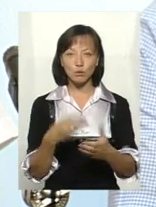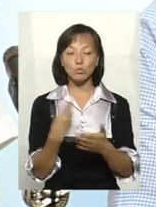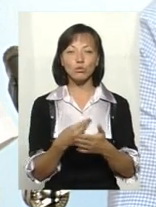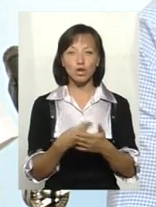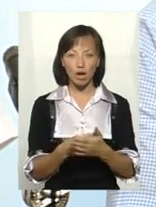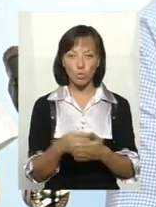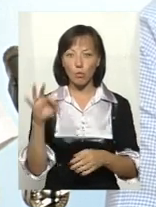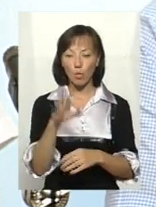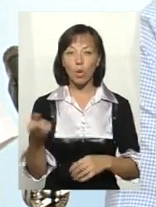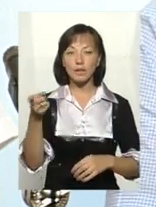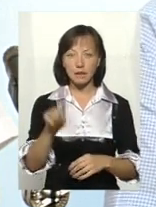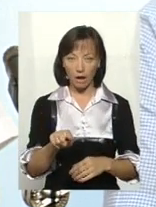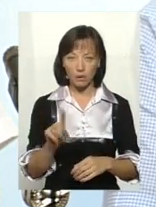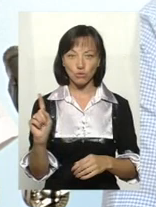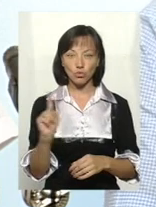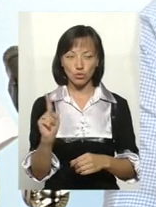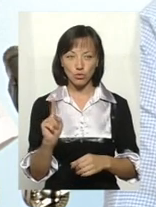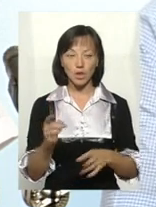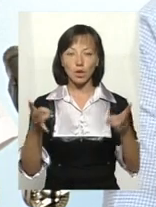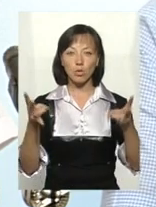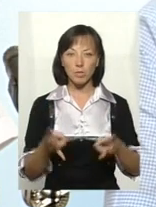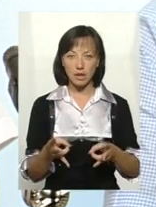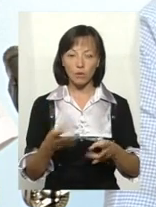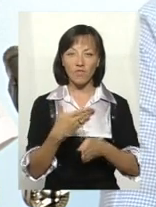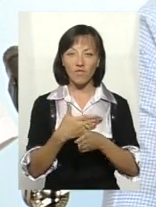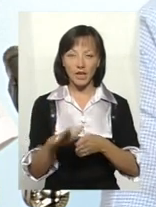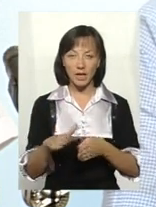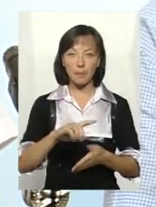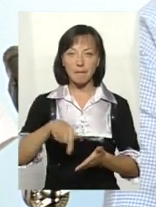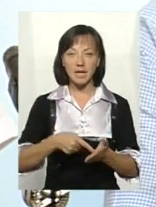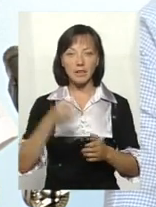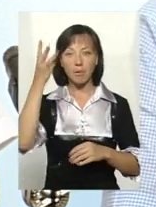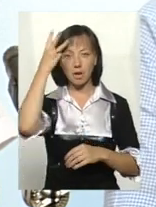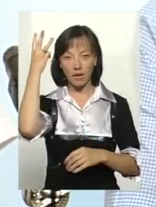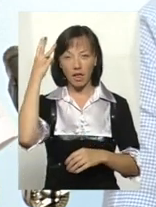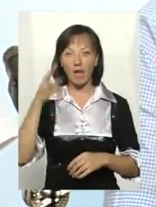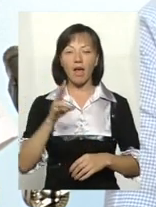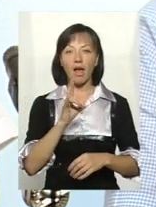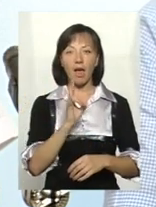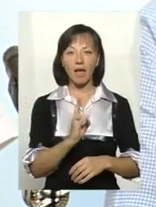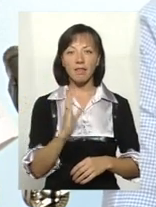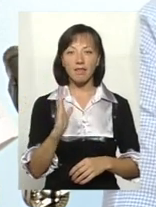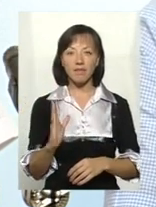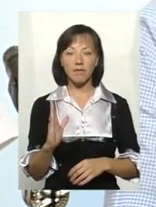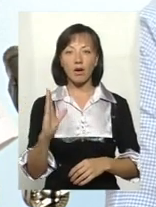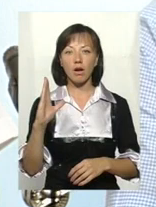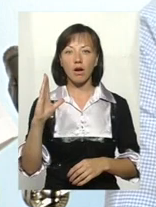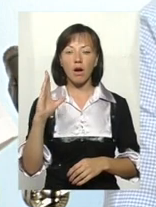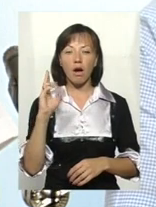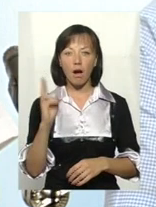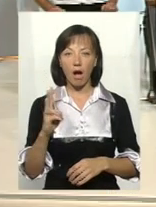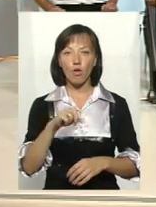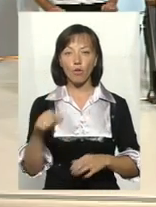бюджету, про те, що необхідно виділити місту Хмельницькому навчально-виховному комплексу номер 6,